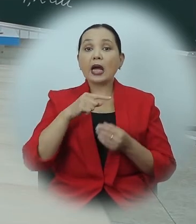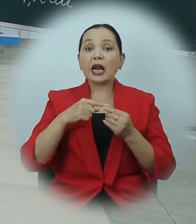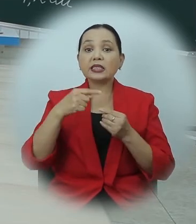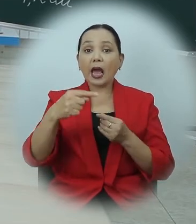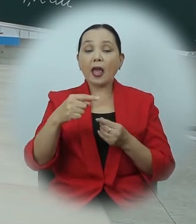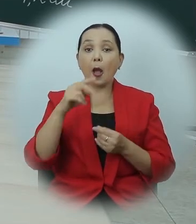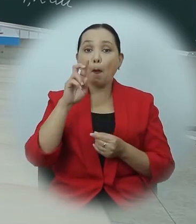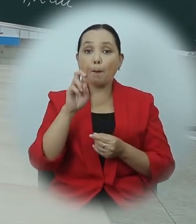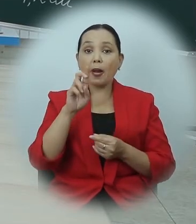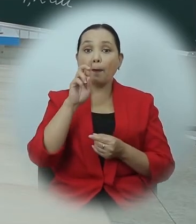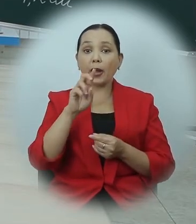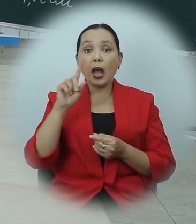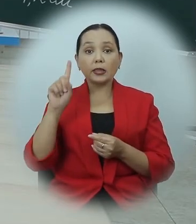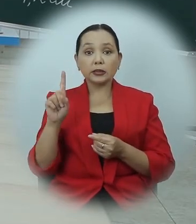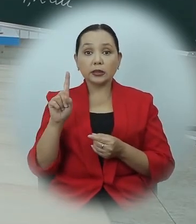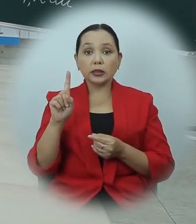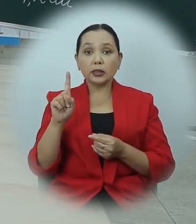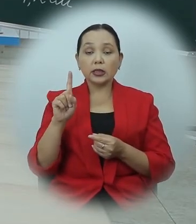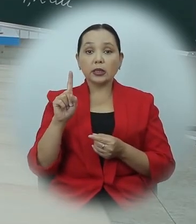Расстояние BB1.